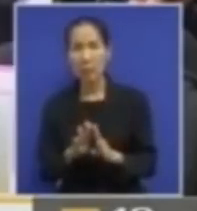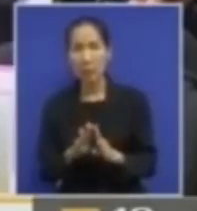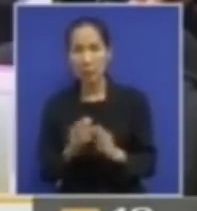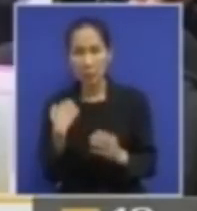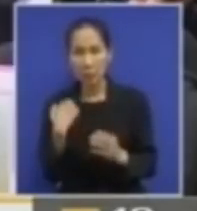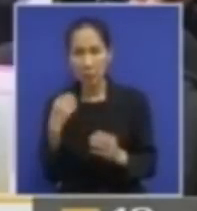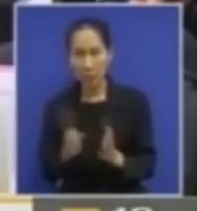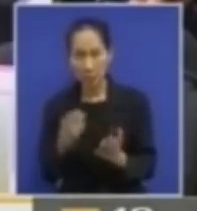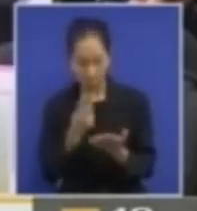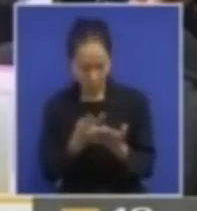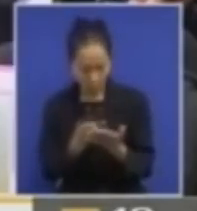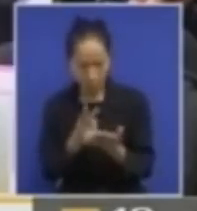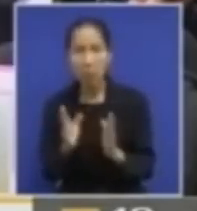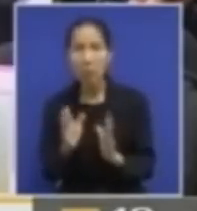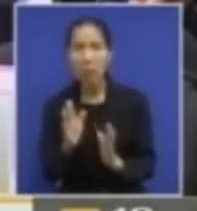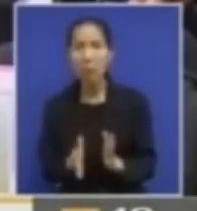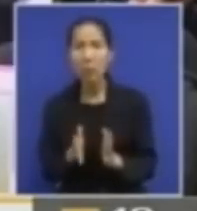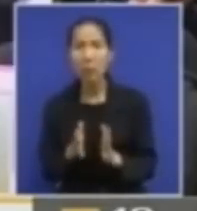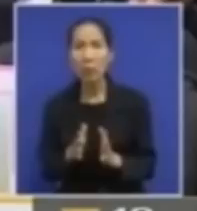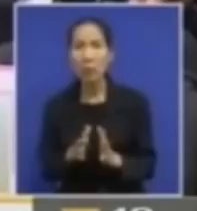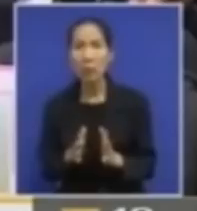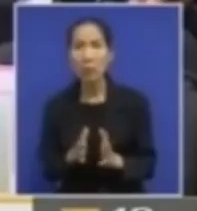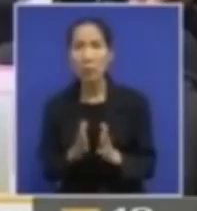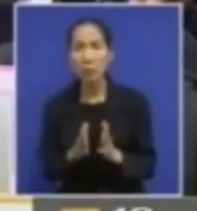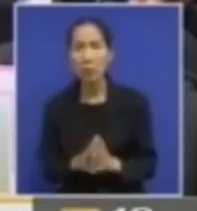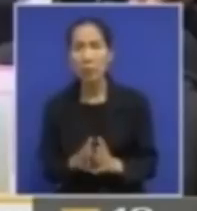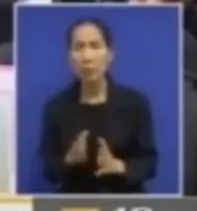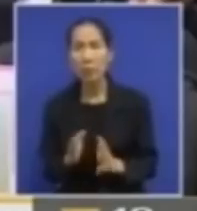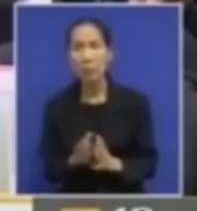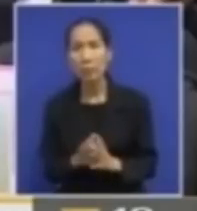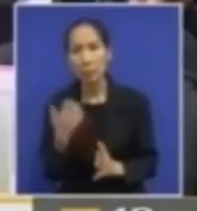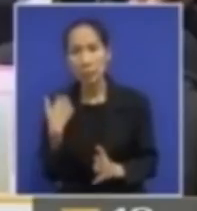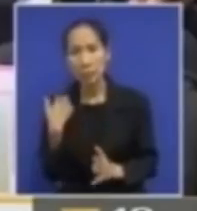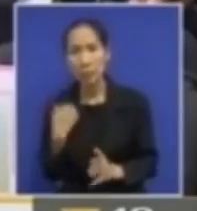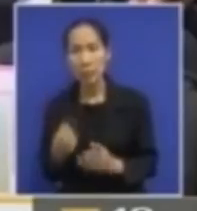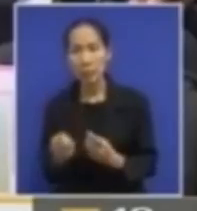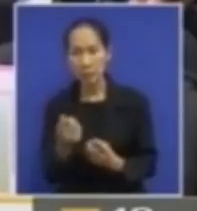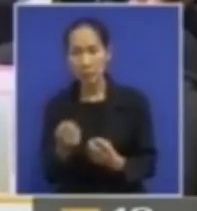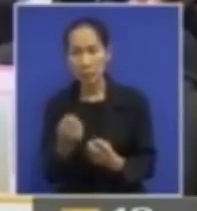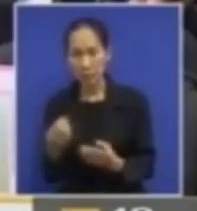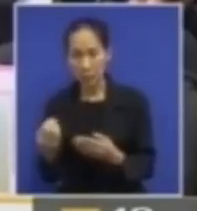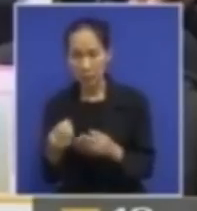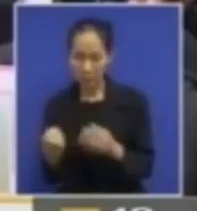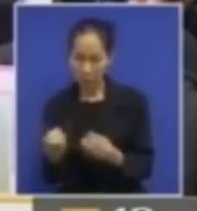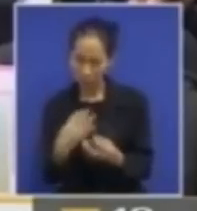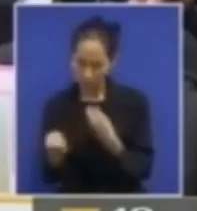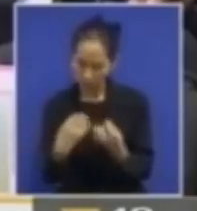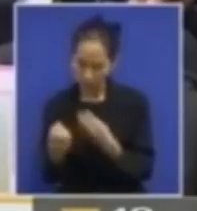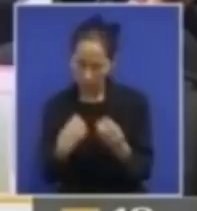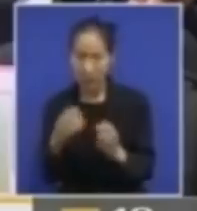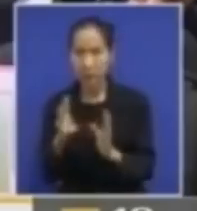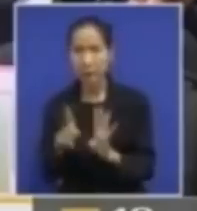ครับ 9,000 รีทวิต 4,000 กว่าความเห็นที่ส่งเข้ามาเพื่อบอกกล่าว